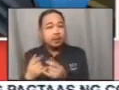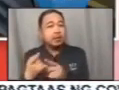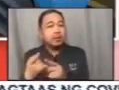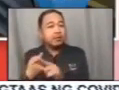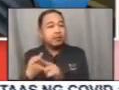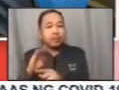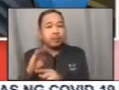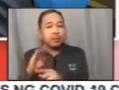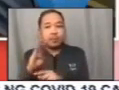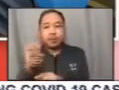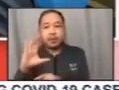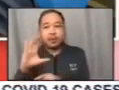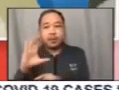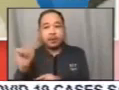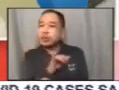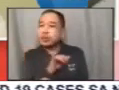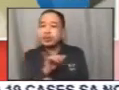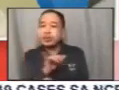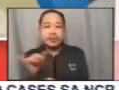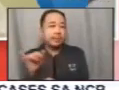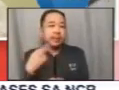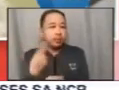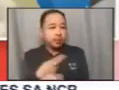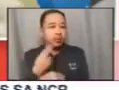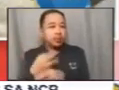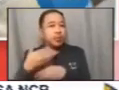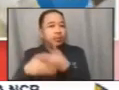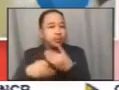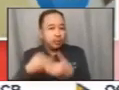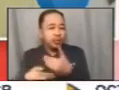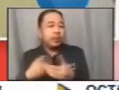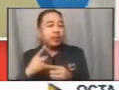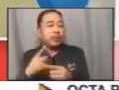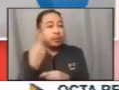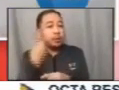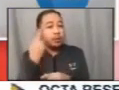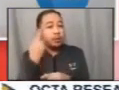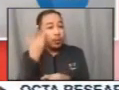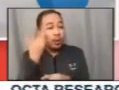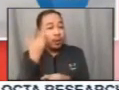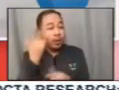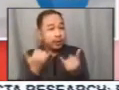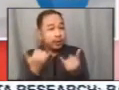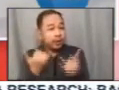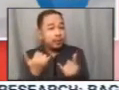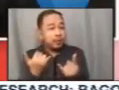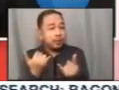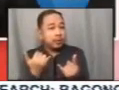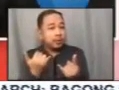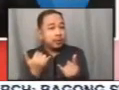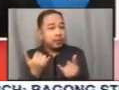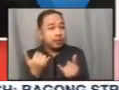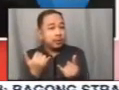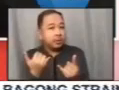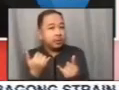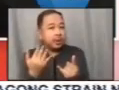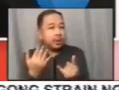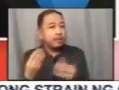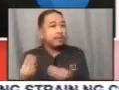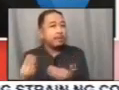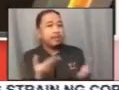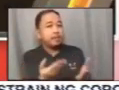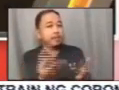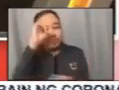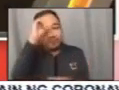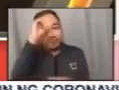nakikipag-ugnayan para magkaroon din tayo ng sapat na number of vaccines to cover 70% of our population. In terms of